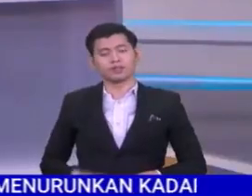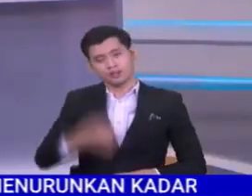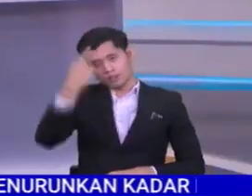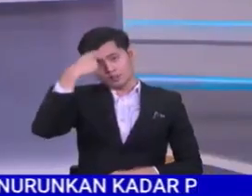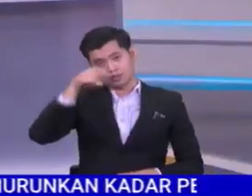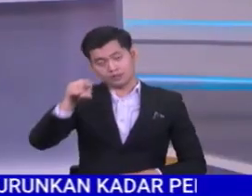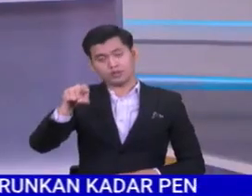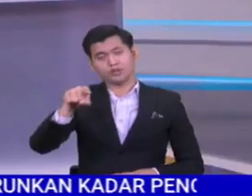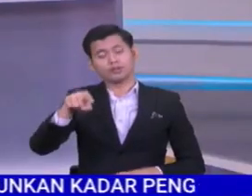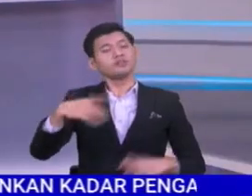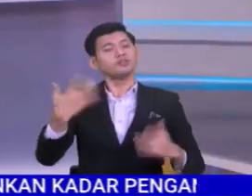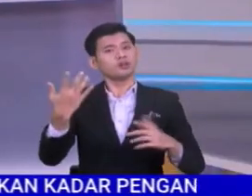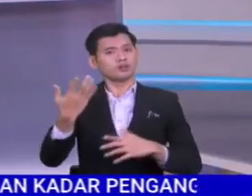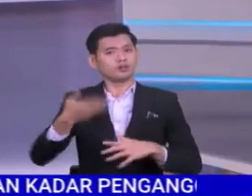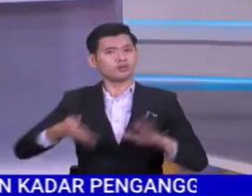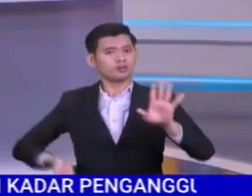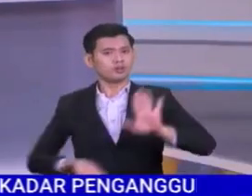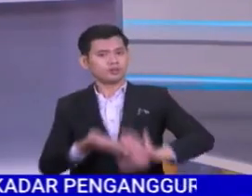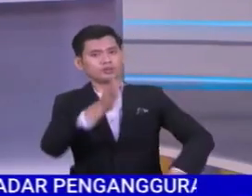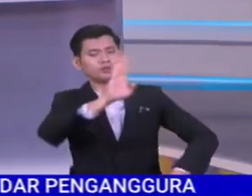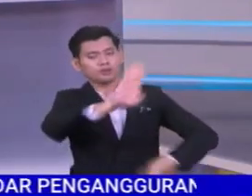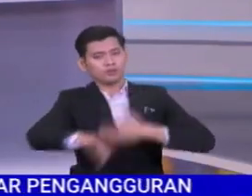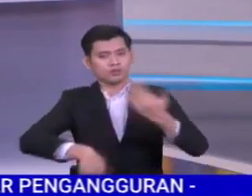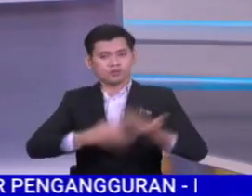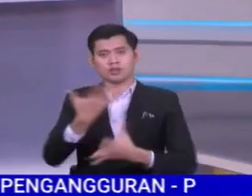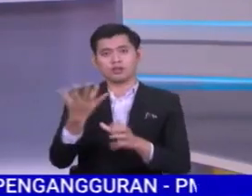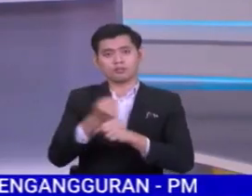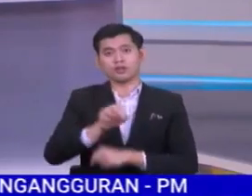Bagi KM Wushu Negara pula, kejayaan membawa pulang